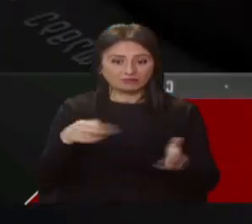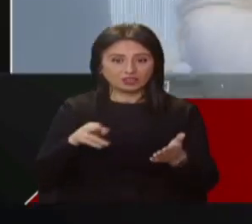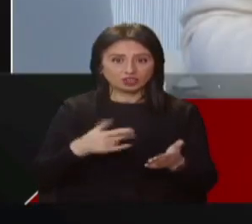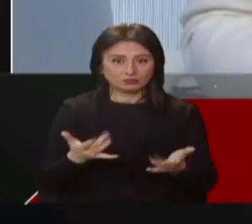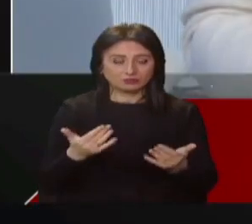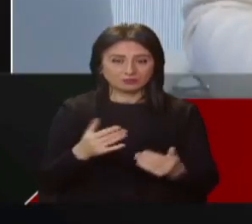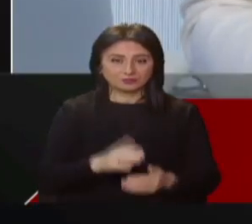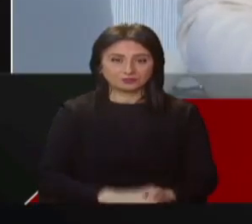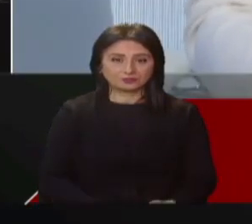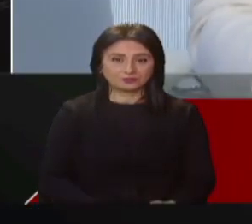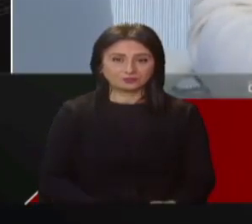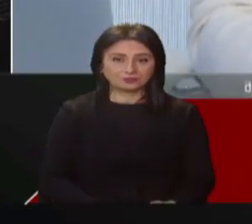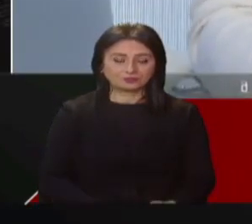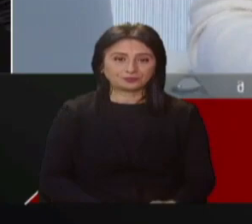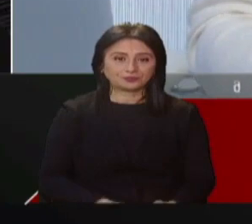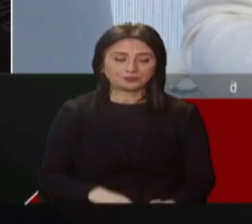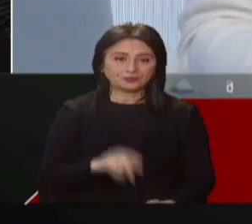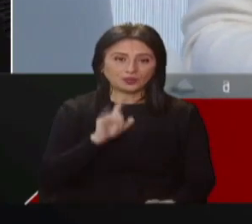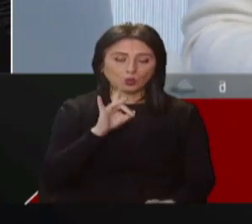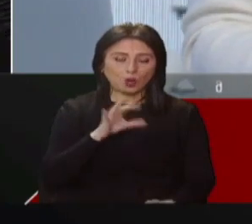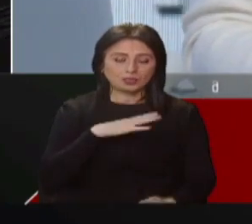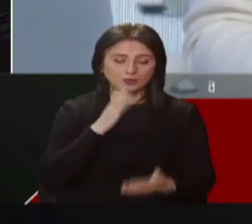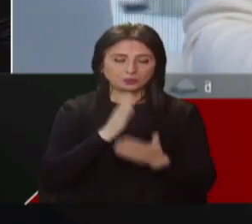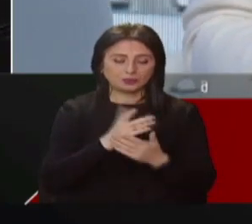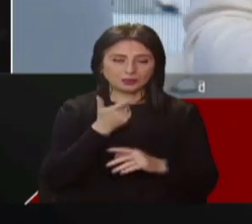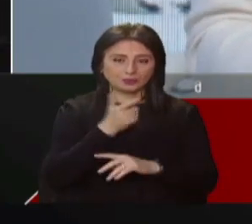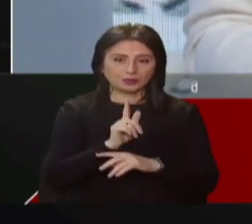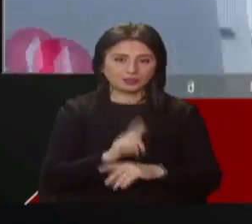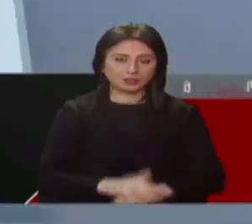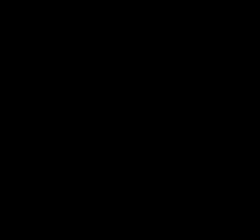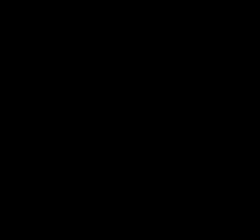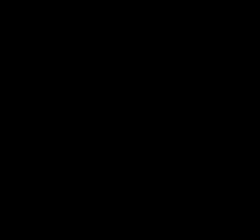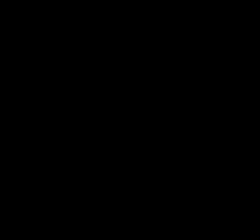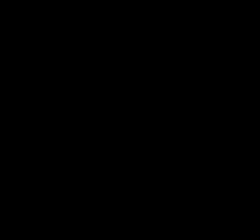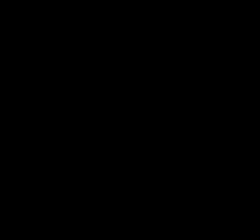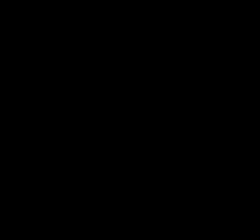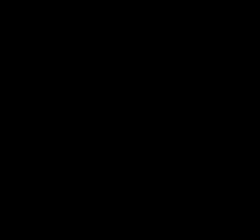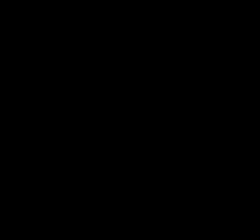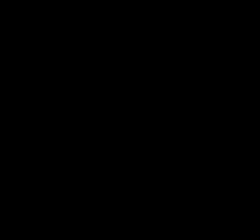ითხოვს. გმადლობთ თამთა რუხაძე საუბრობდა პირდაპირ ეთერში.